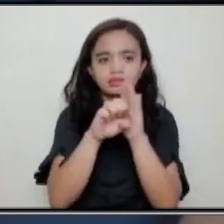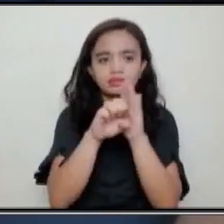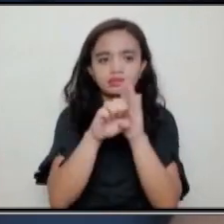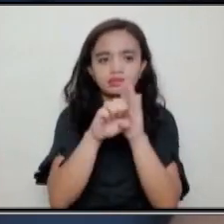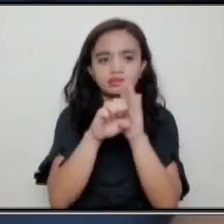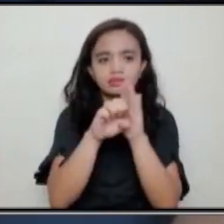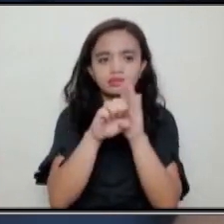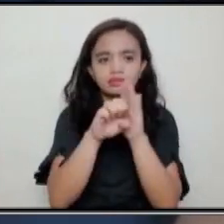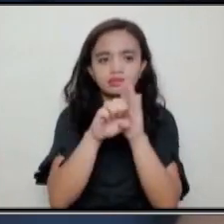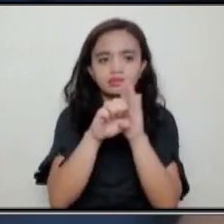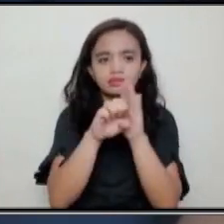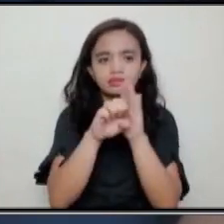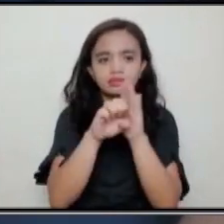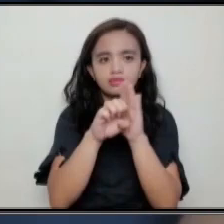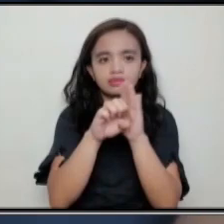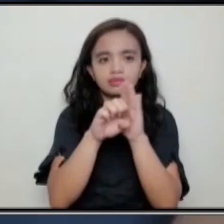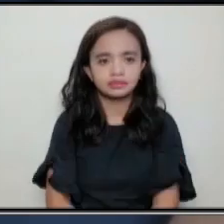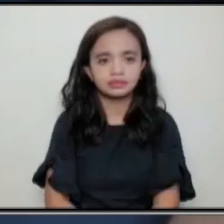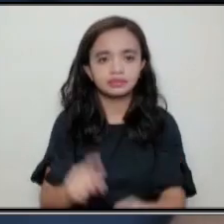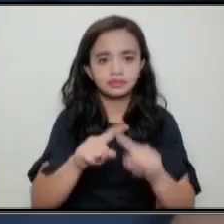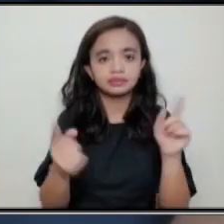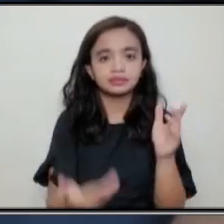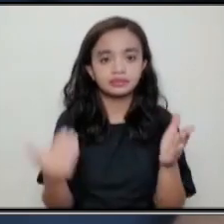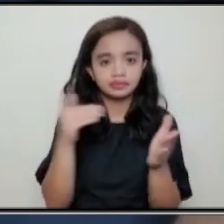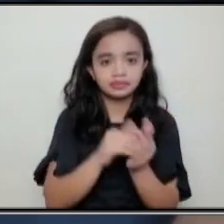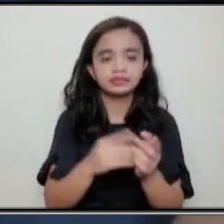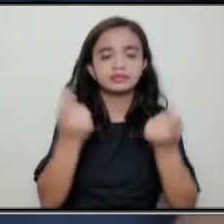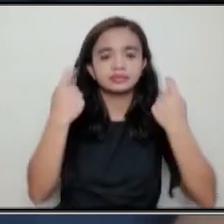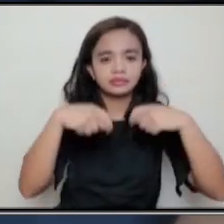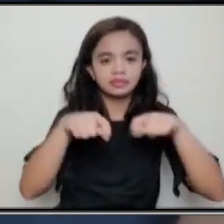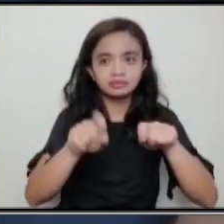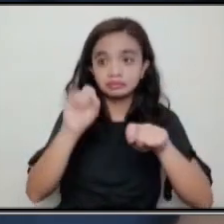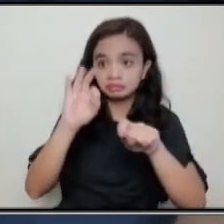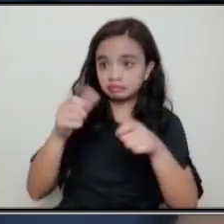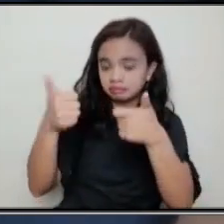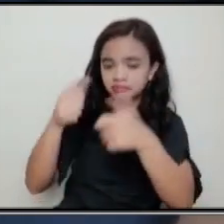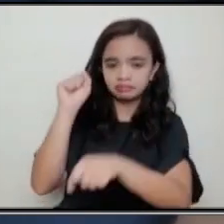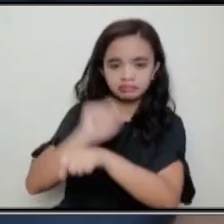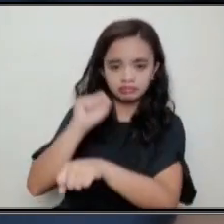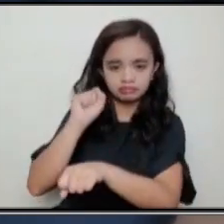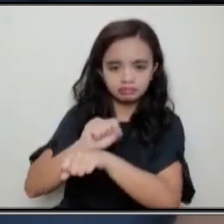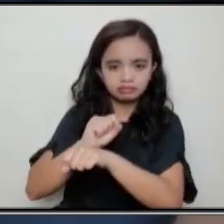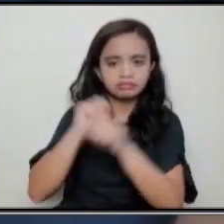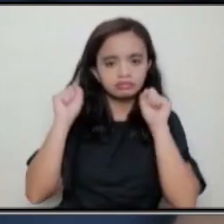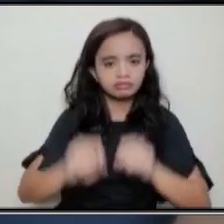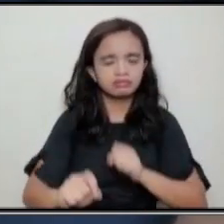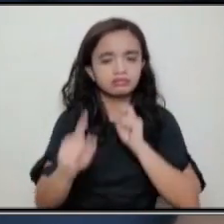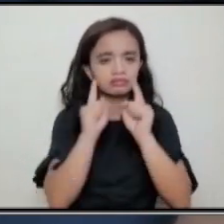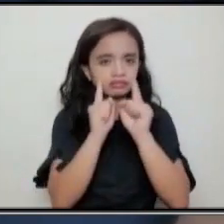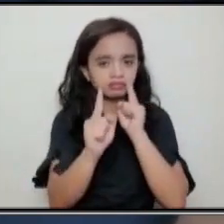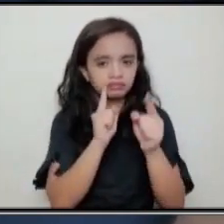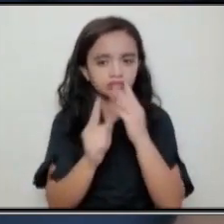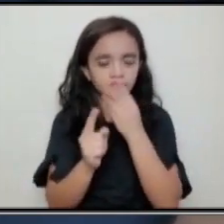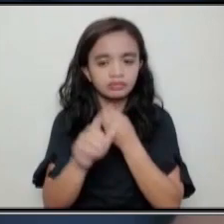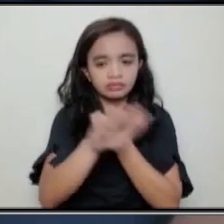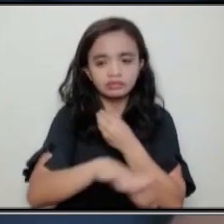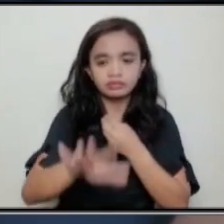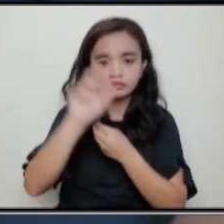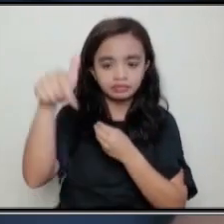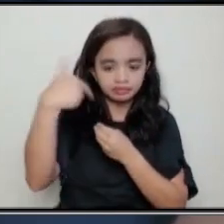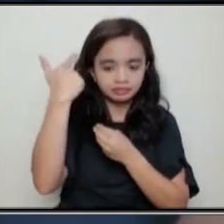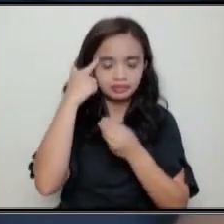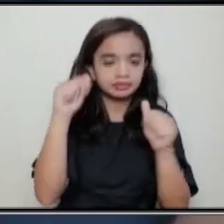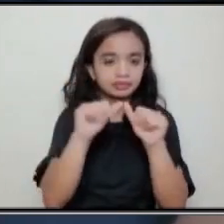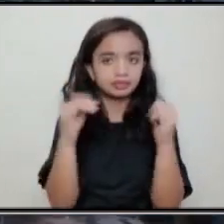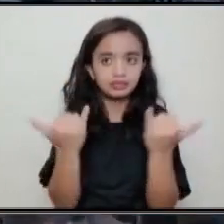Subalit, again, dapat subukan natin kung gagana nga at makakapag-usap-usap yung mga ahensya ng pamahalaan sa nasyonal